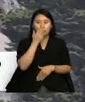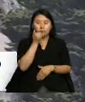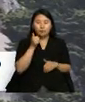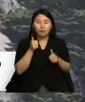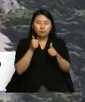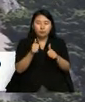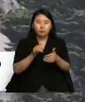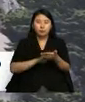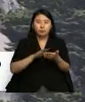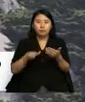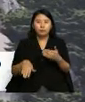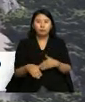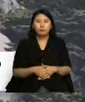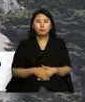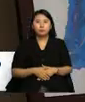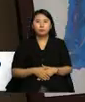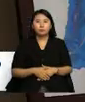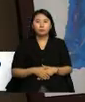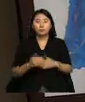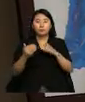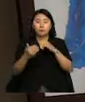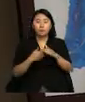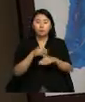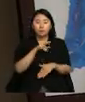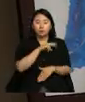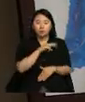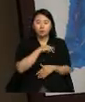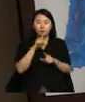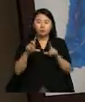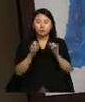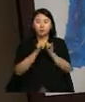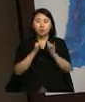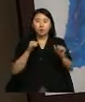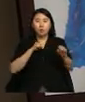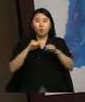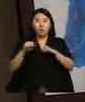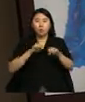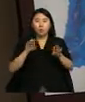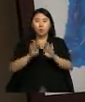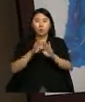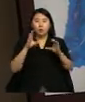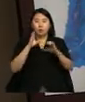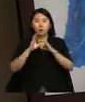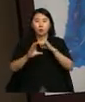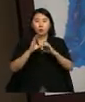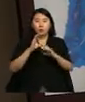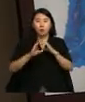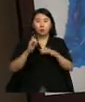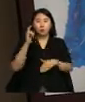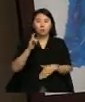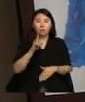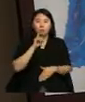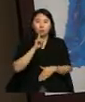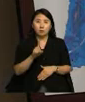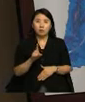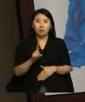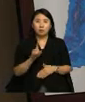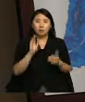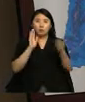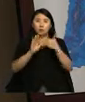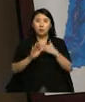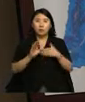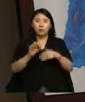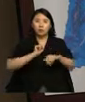다하도록 하겠습니다. 전반기 의회는 시민에게 의정활동을 공개하며 소통을 강조했습니다.